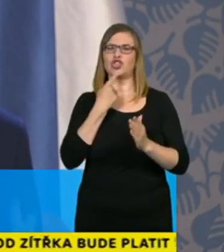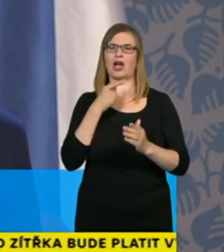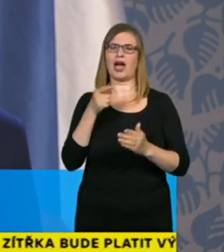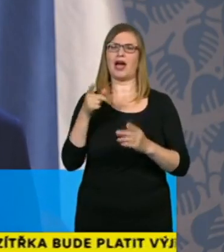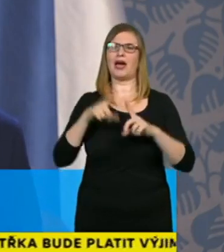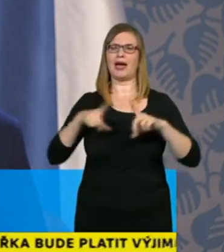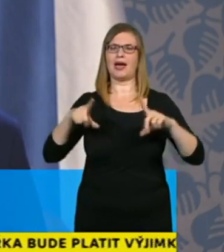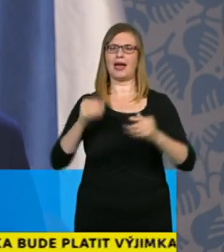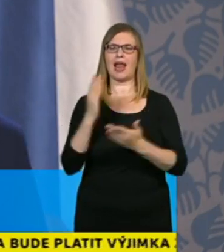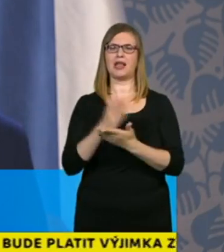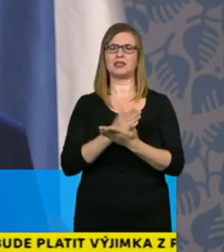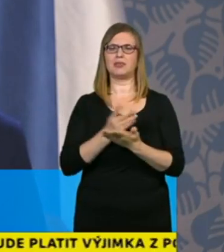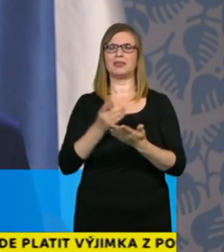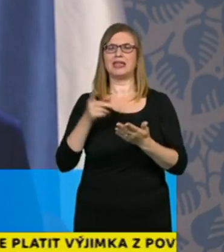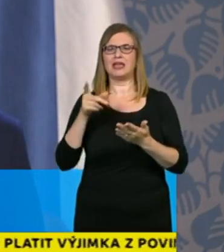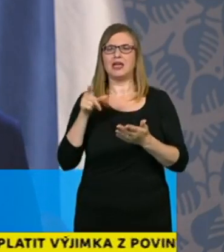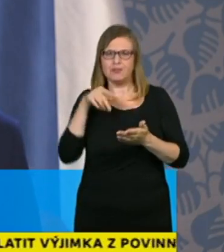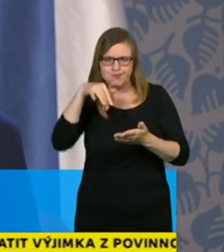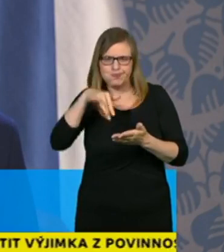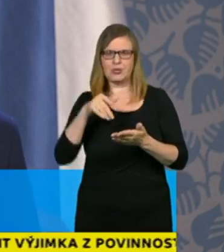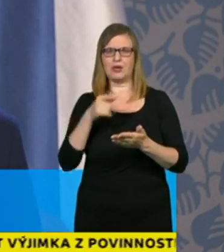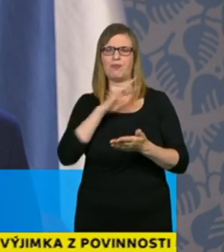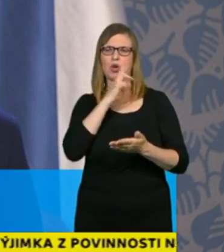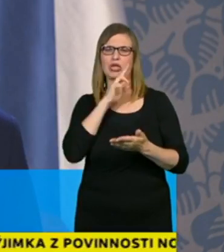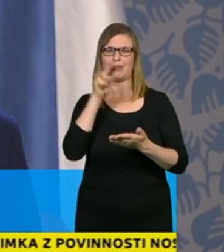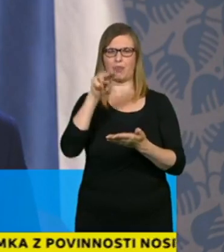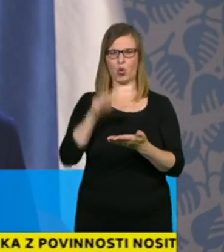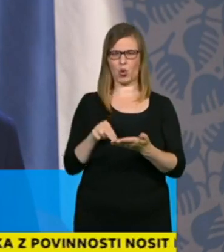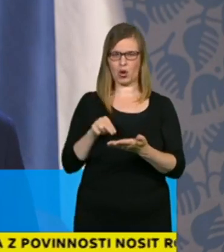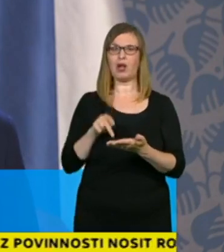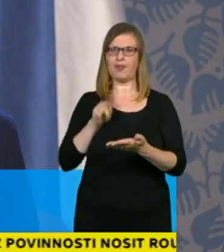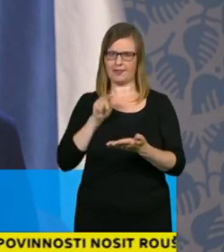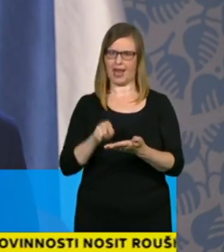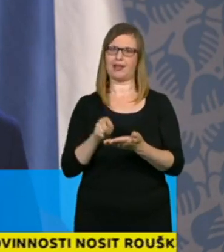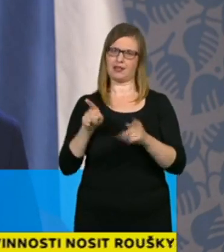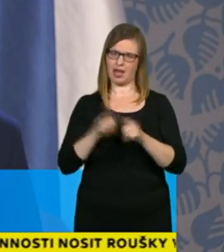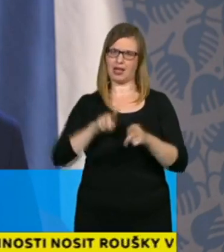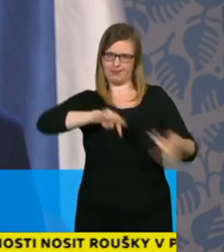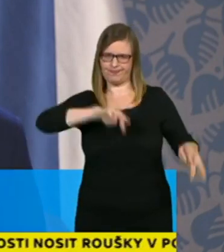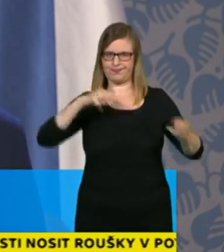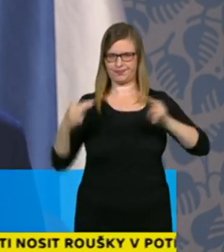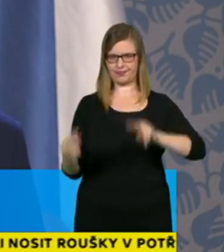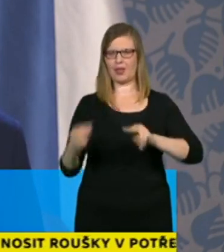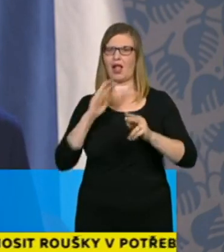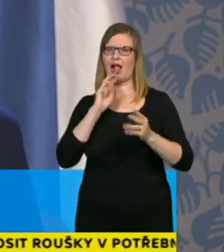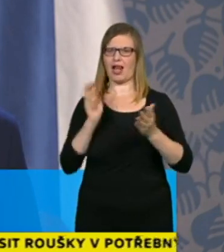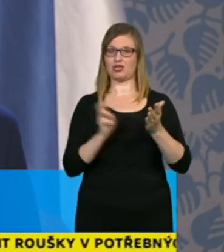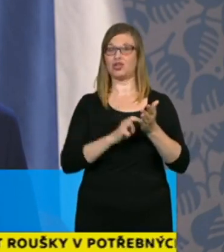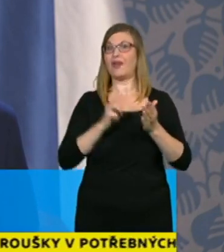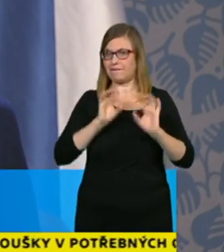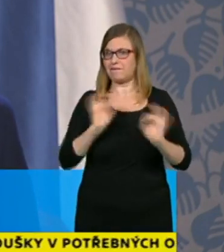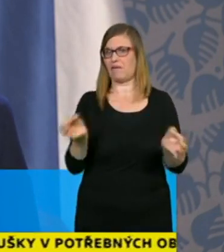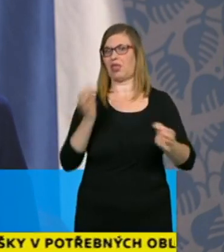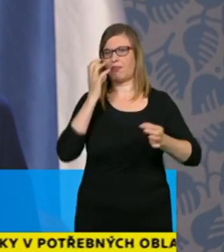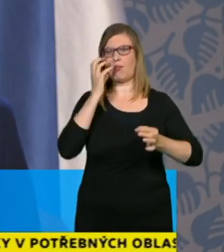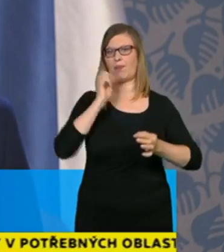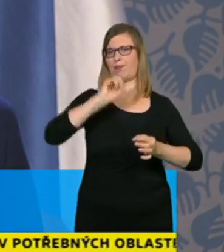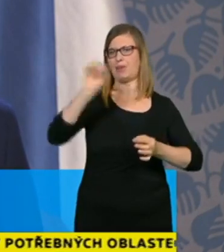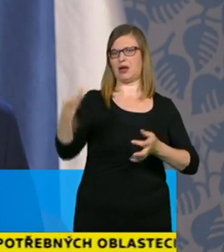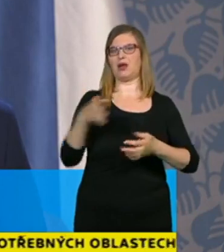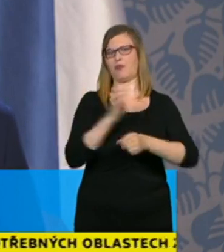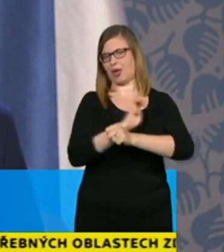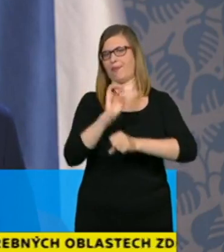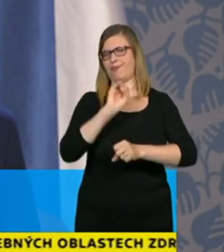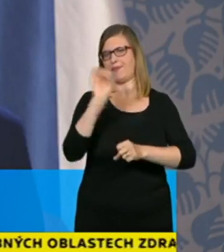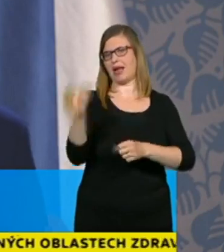100% elektronizovanou preskripci léků. A znovu bych chtěl připomenout to, jak se to teď osvědčilo, když si vzpomeneme na různé debaty,